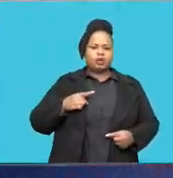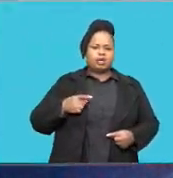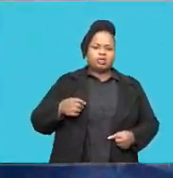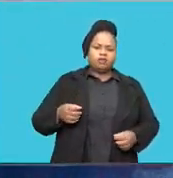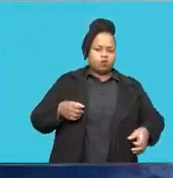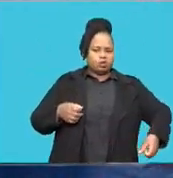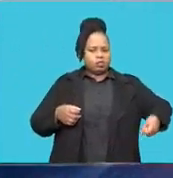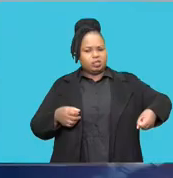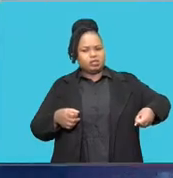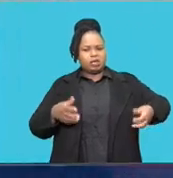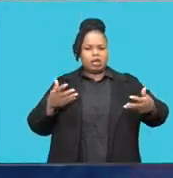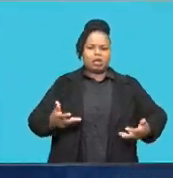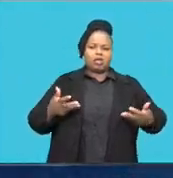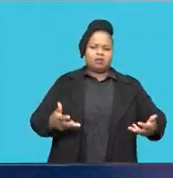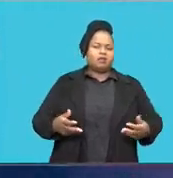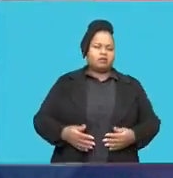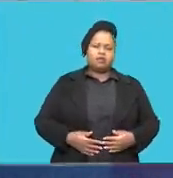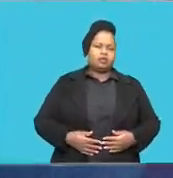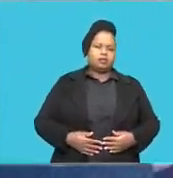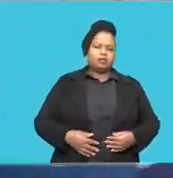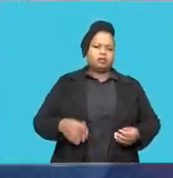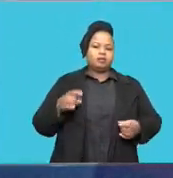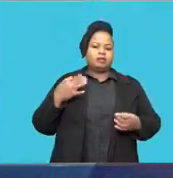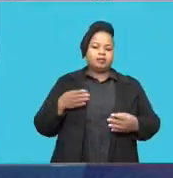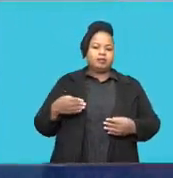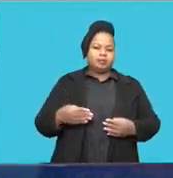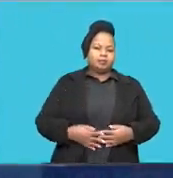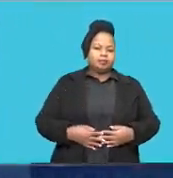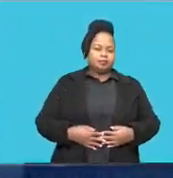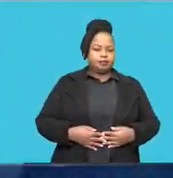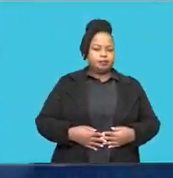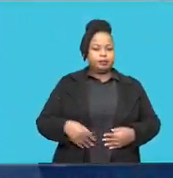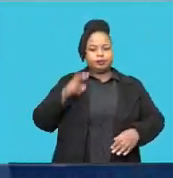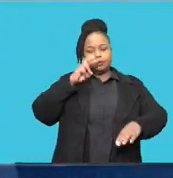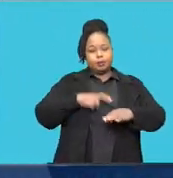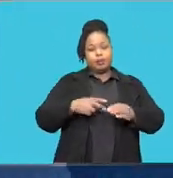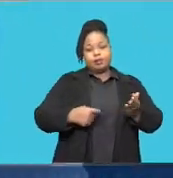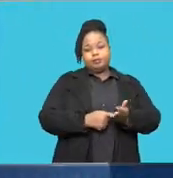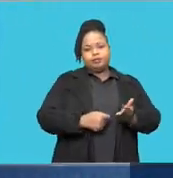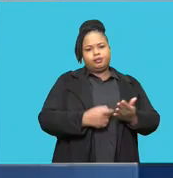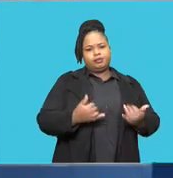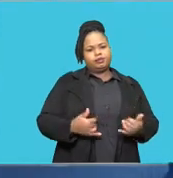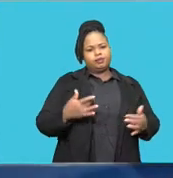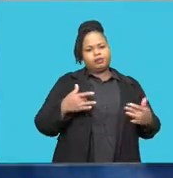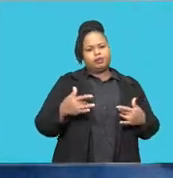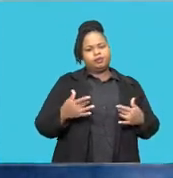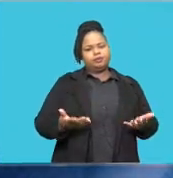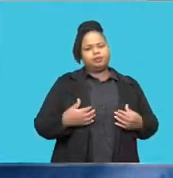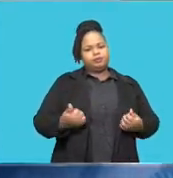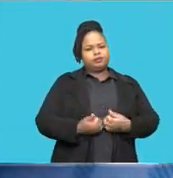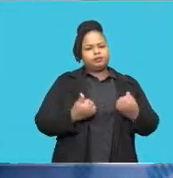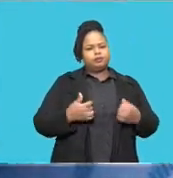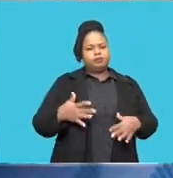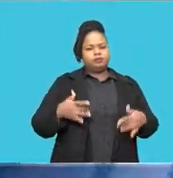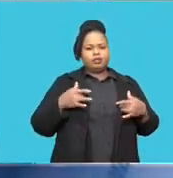cylinder, and I've seen the crazy corner. Ukuswela le charger kudale unxunguphalo kubomi